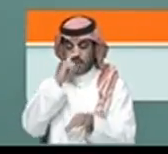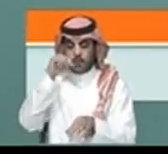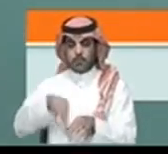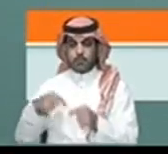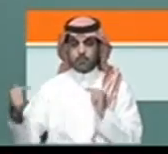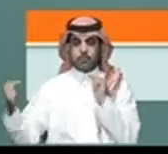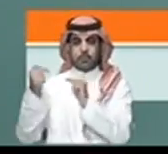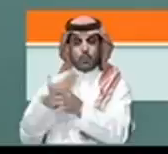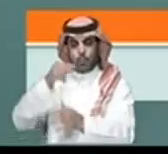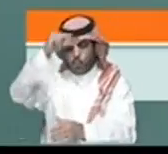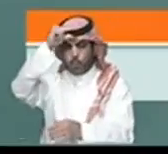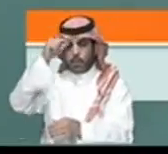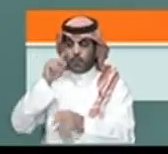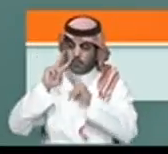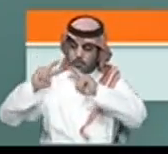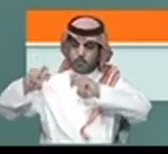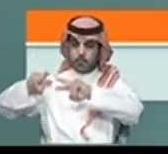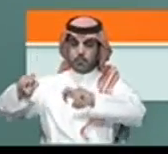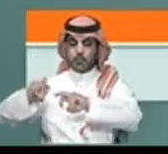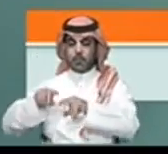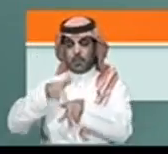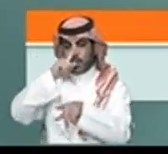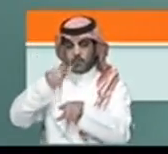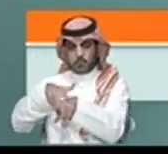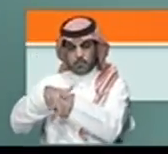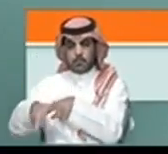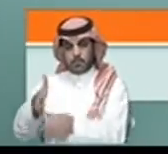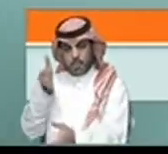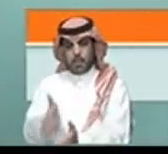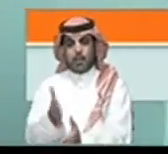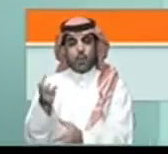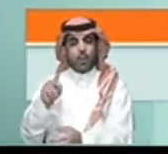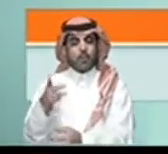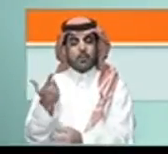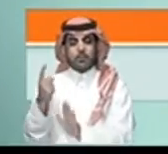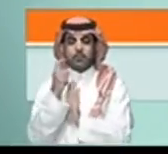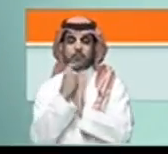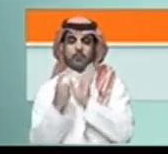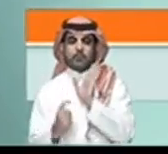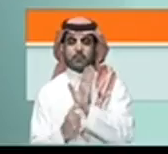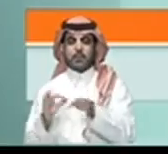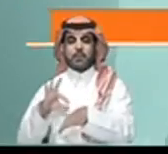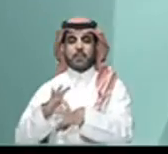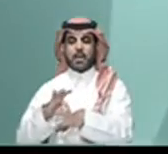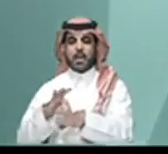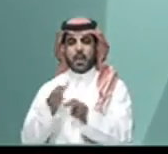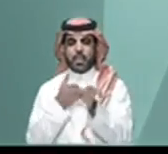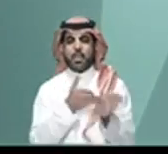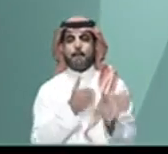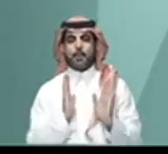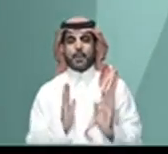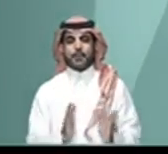الميليشيا الارهابيه وتحييد قدراتها بكل صرامه وبما يتوافق مع القانون الدولي الانساني وقواعده